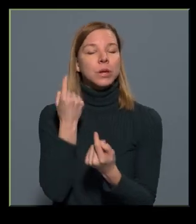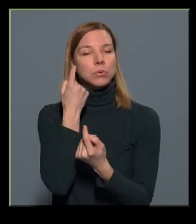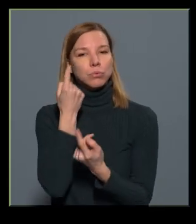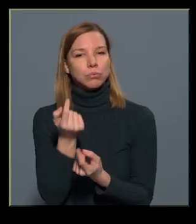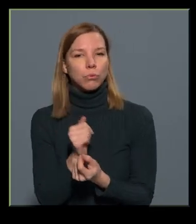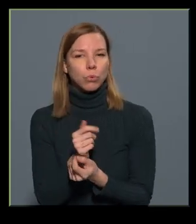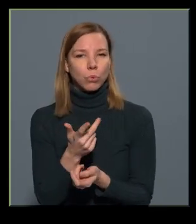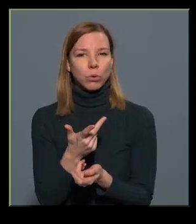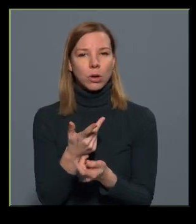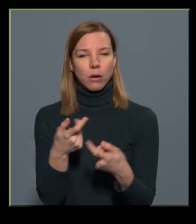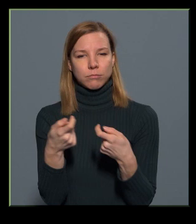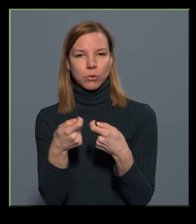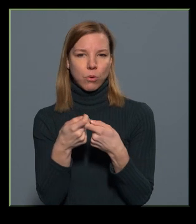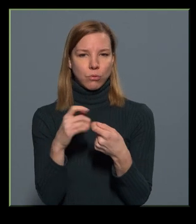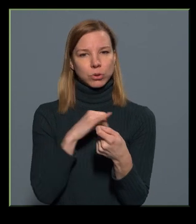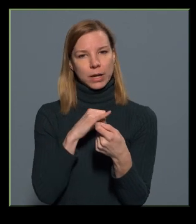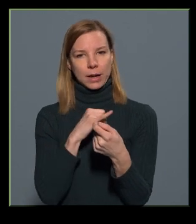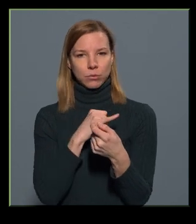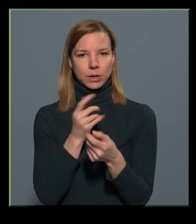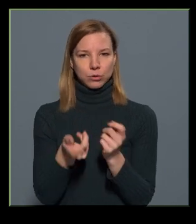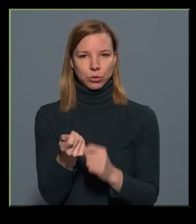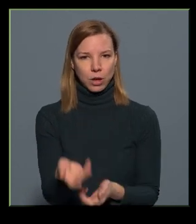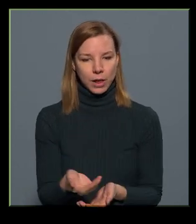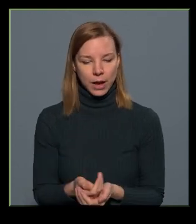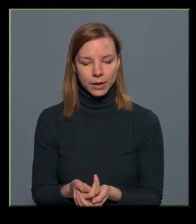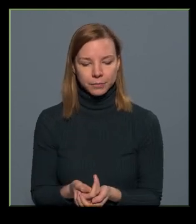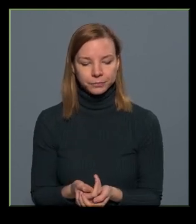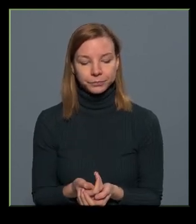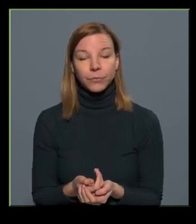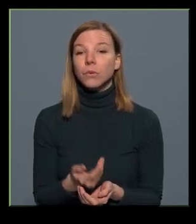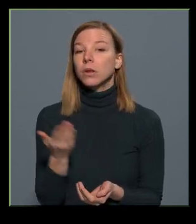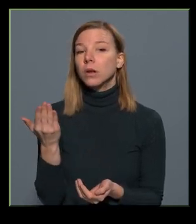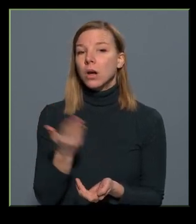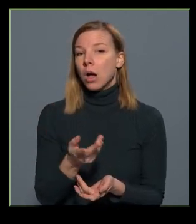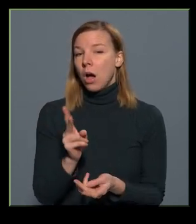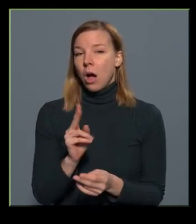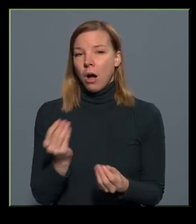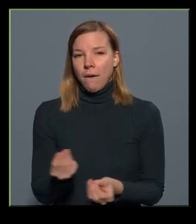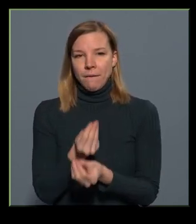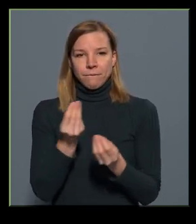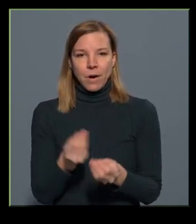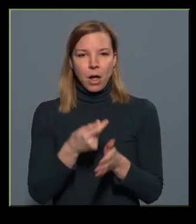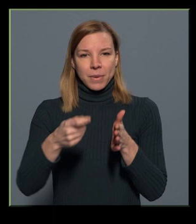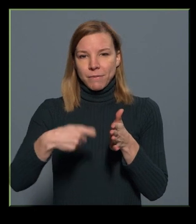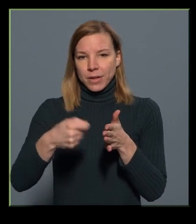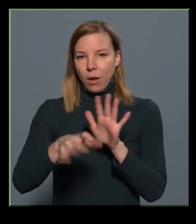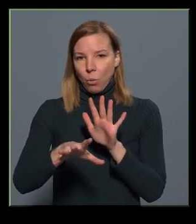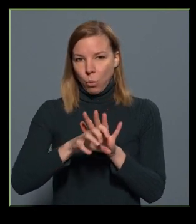találni közös pontot. Amikor valami videóformát ölt,